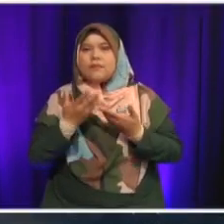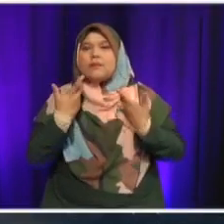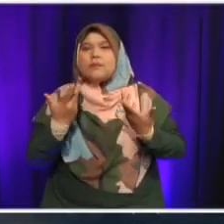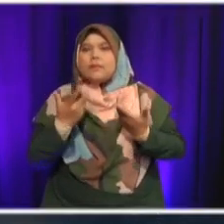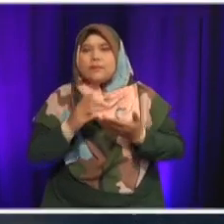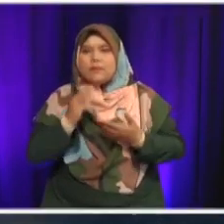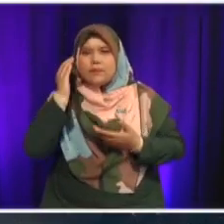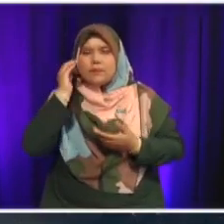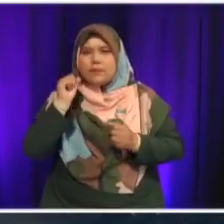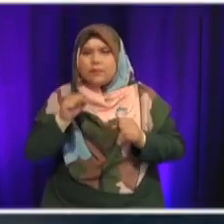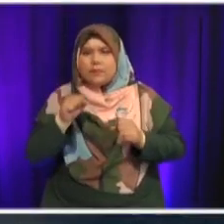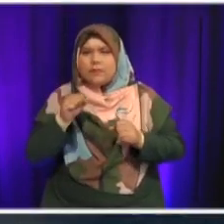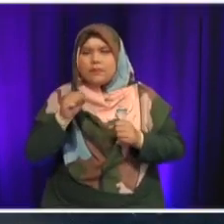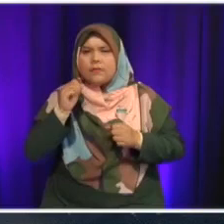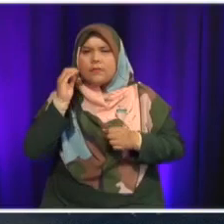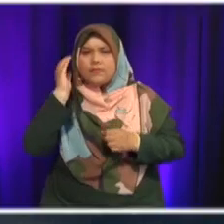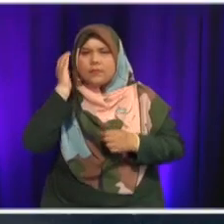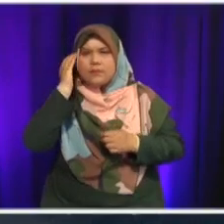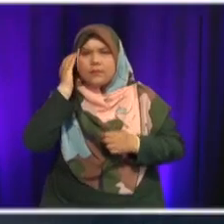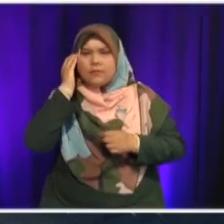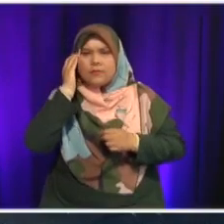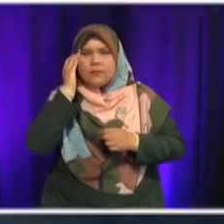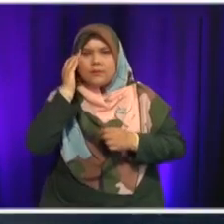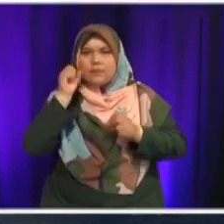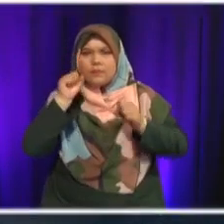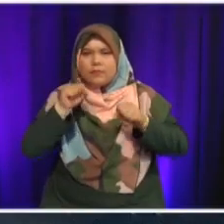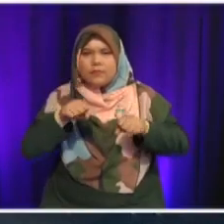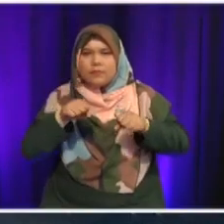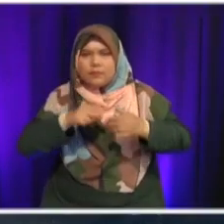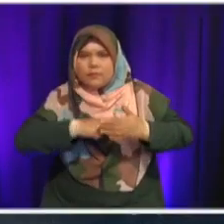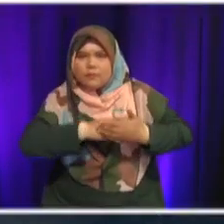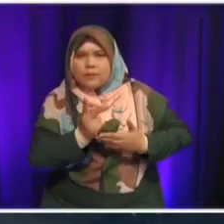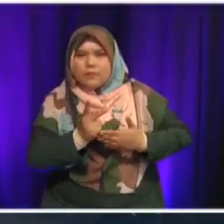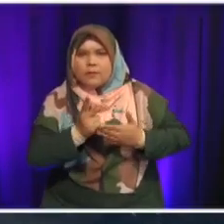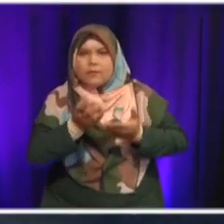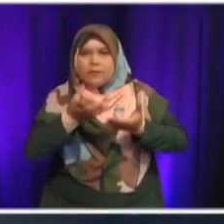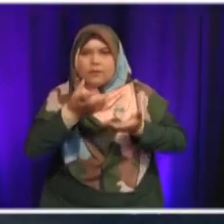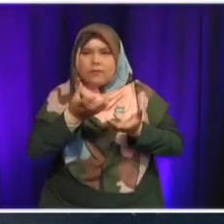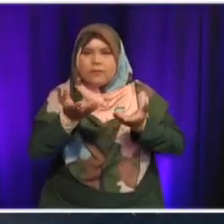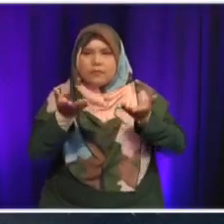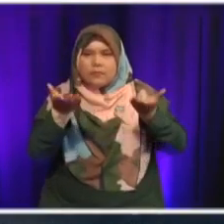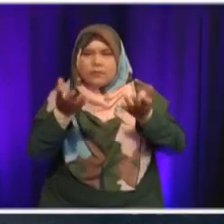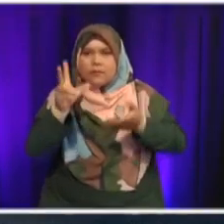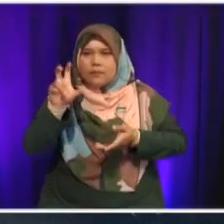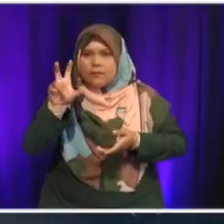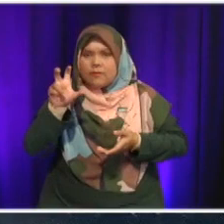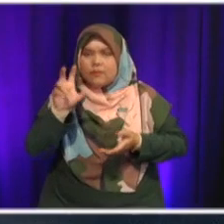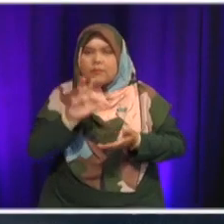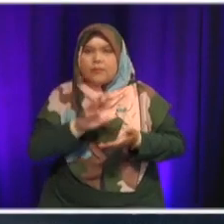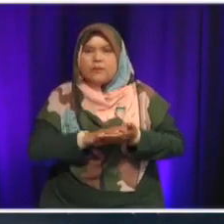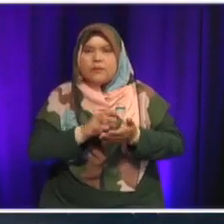salah satu Tips atau kaidah macam mana yang tidak mengetahui bahwa tadi saya dinyatakan 30 menit sudah cukup untuk